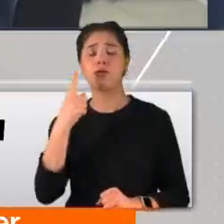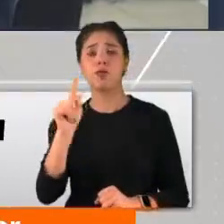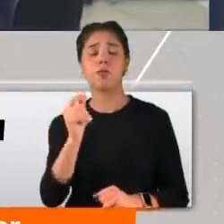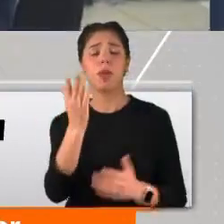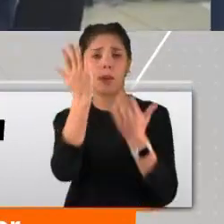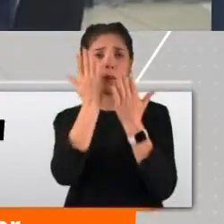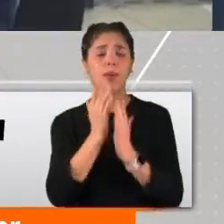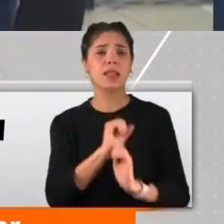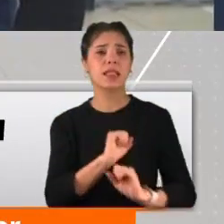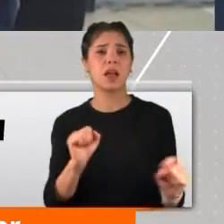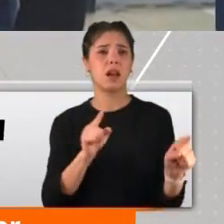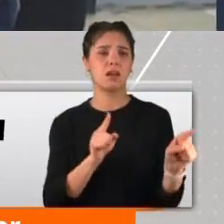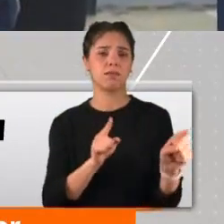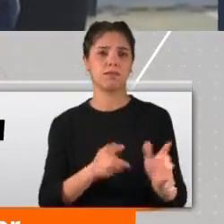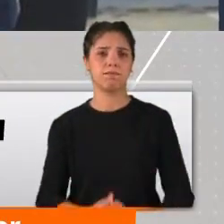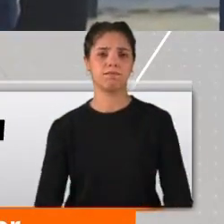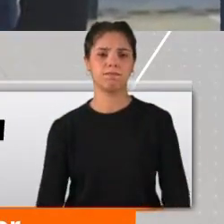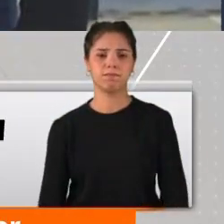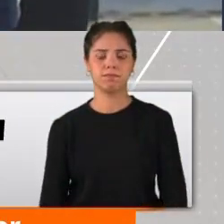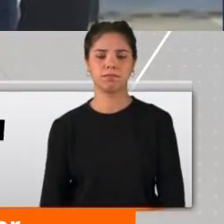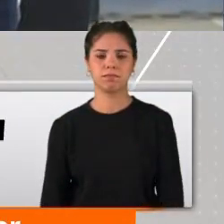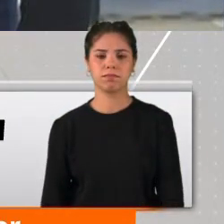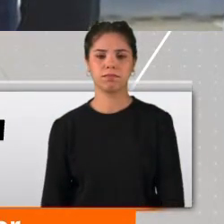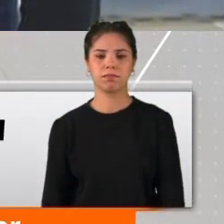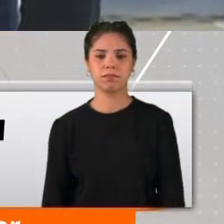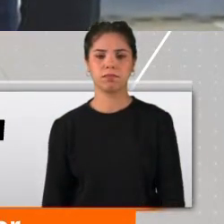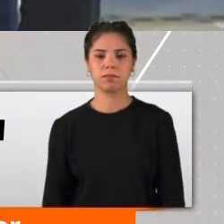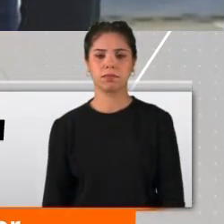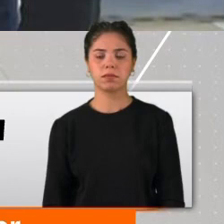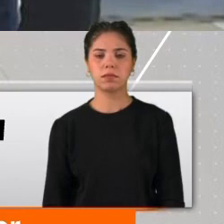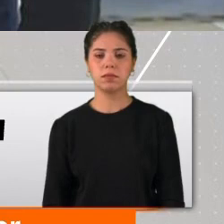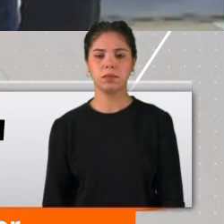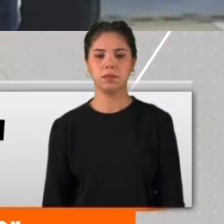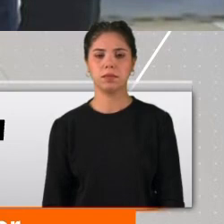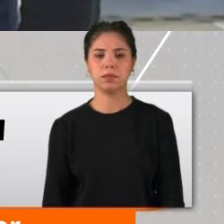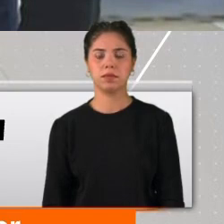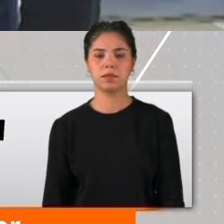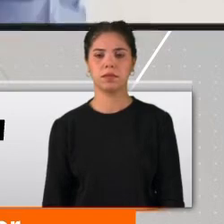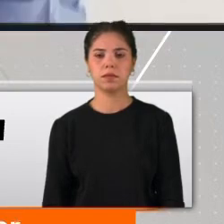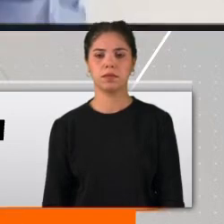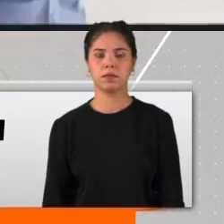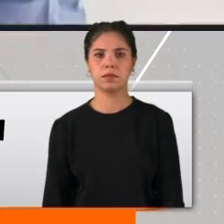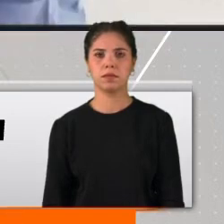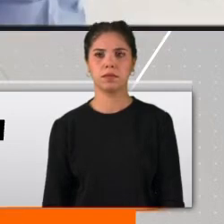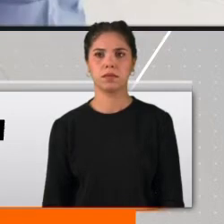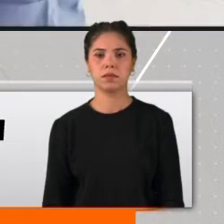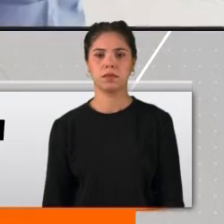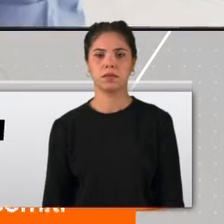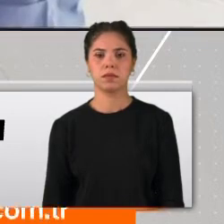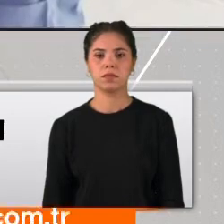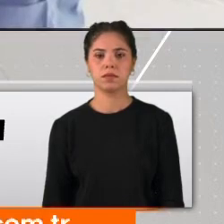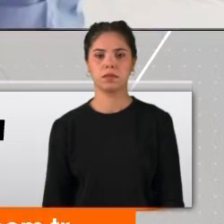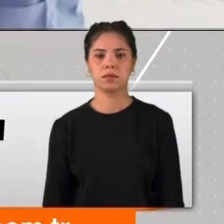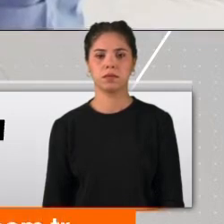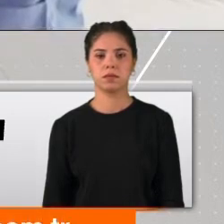oldu. Paşam, Serhat'ın bana verdiği para belli. Ben ilacı dışarıdan temin edip ona veriyorum.